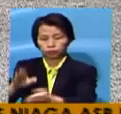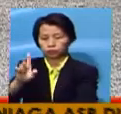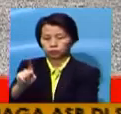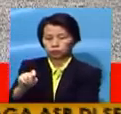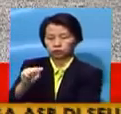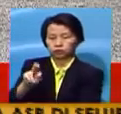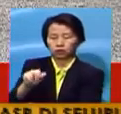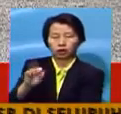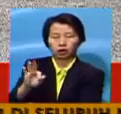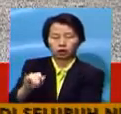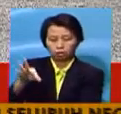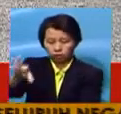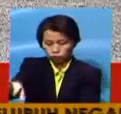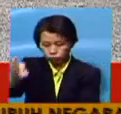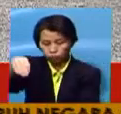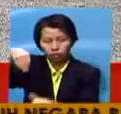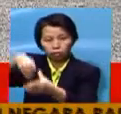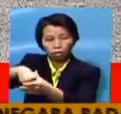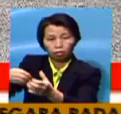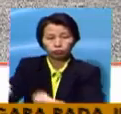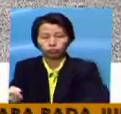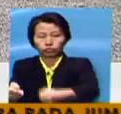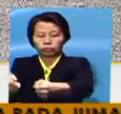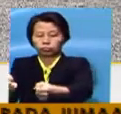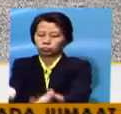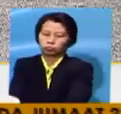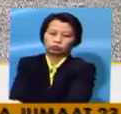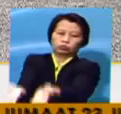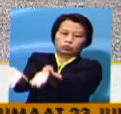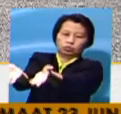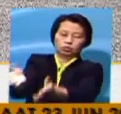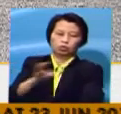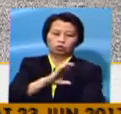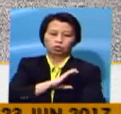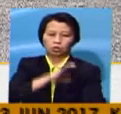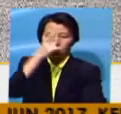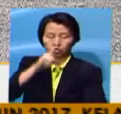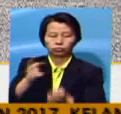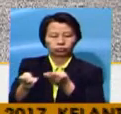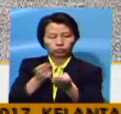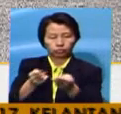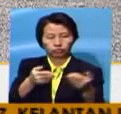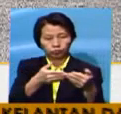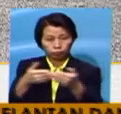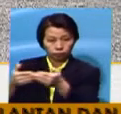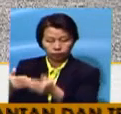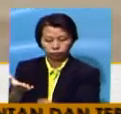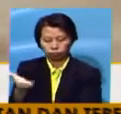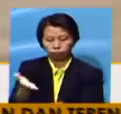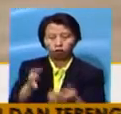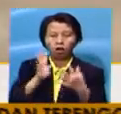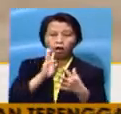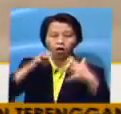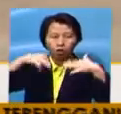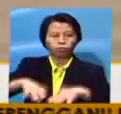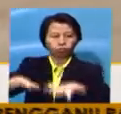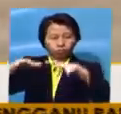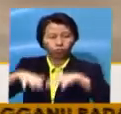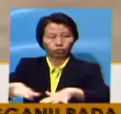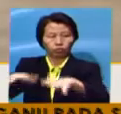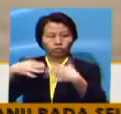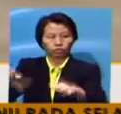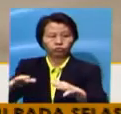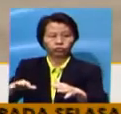ditemukan di dalam sungai dan telah diserahkan kepada polis untuk urusan setusnya Taufiq dihanyutkan arus deras selepas